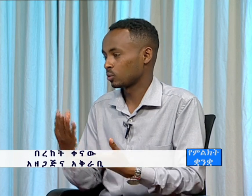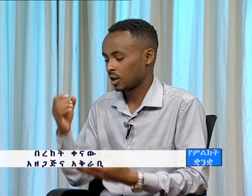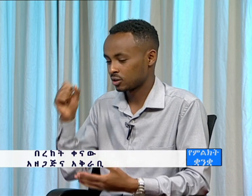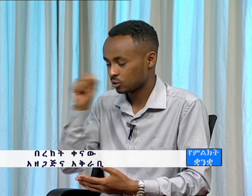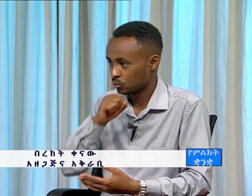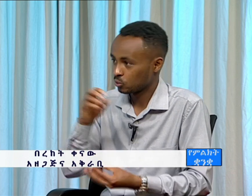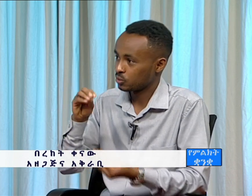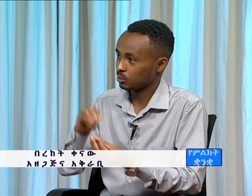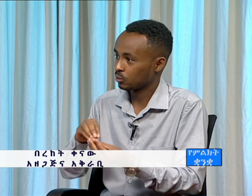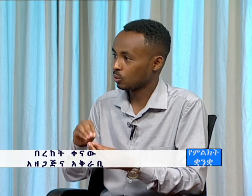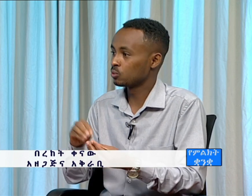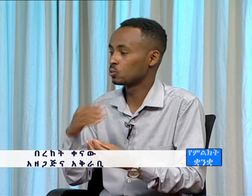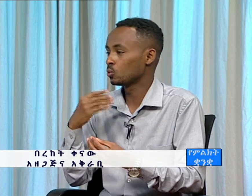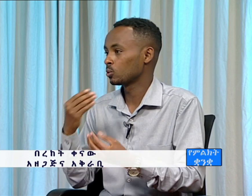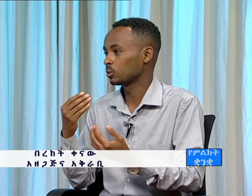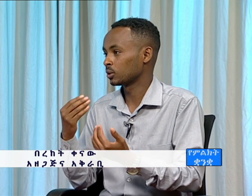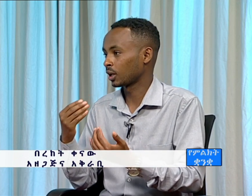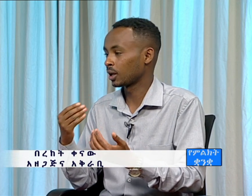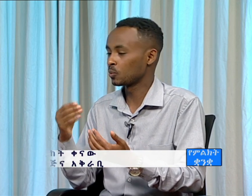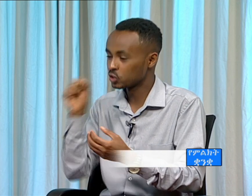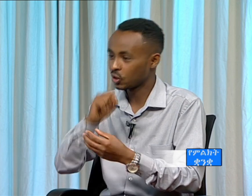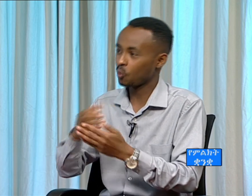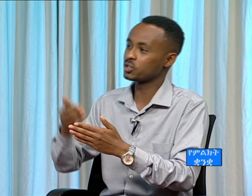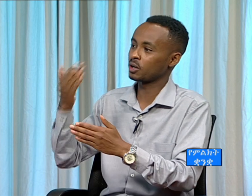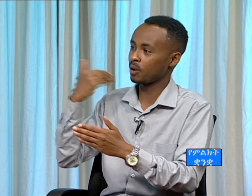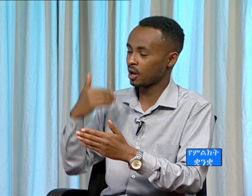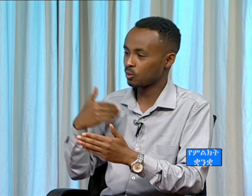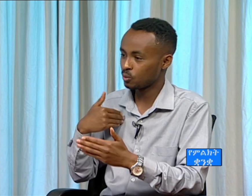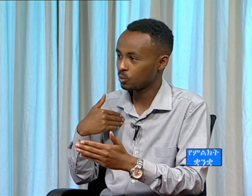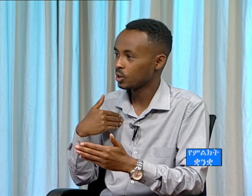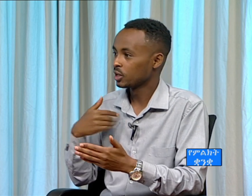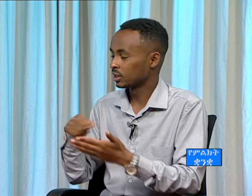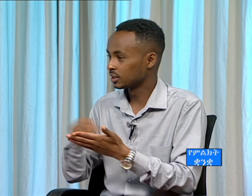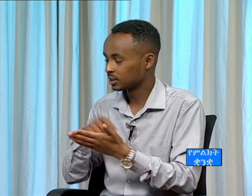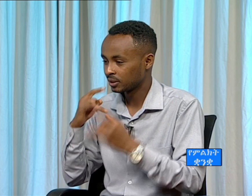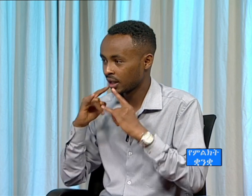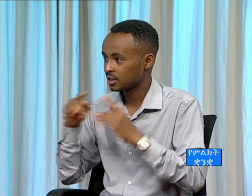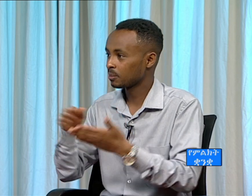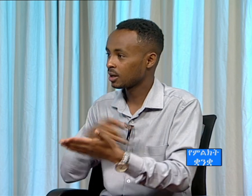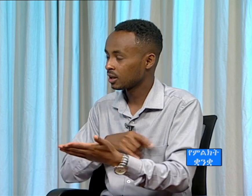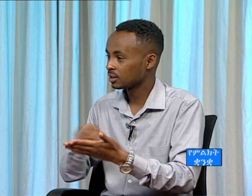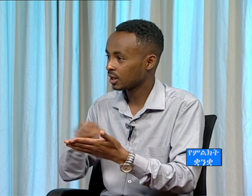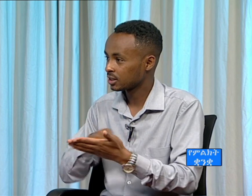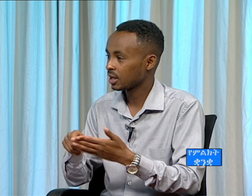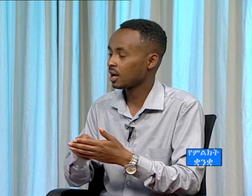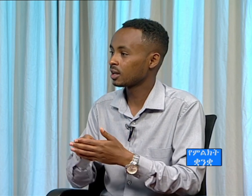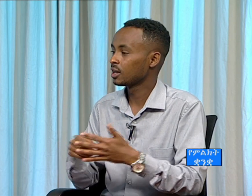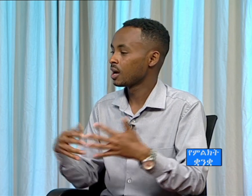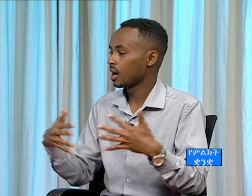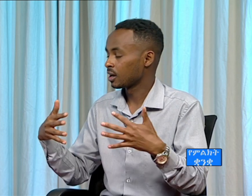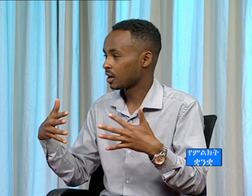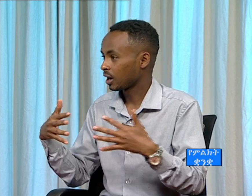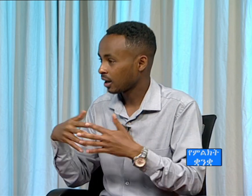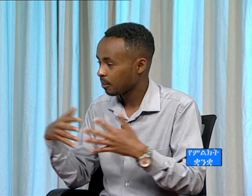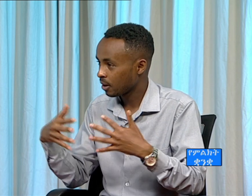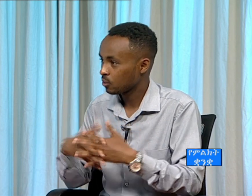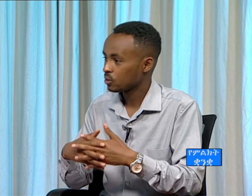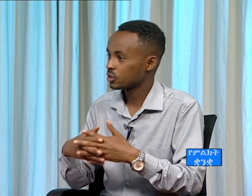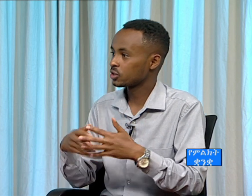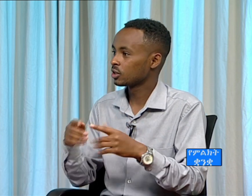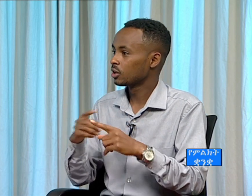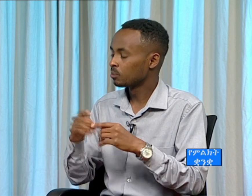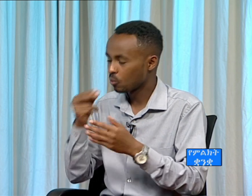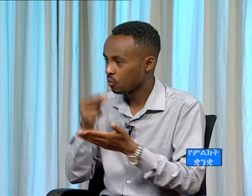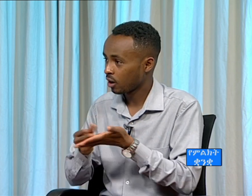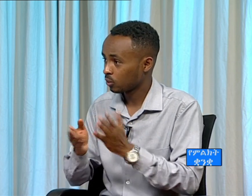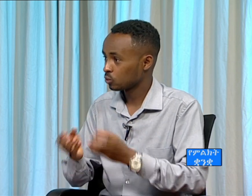ላይ ብዙ አርቲስቶችንም ጨምሮ ብዙ ከሙዚቃውም ጀርባ ያሉ የግጥምና የዜማ ደራሲያን፣